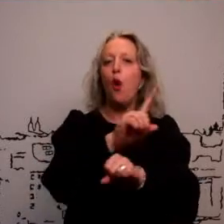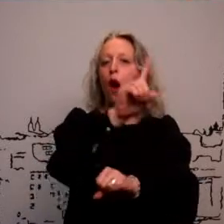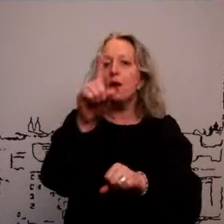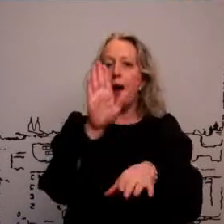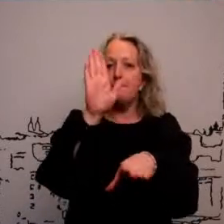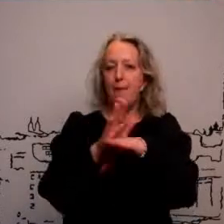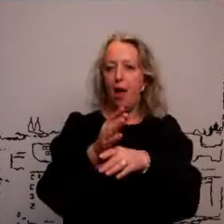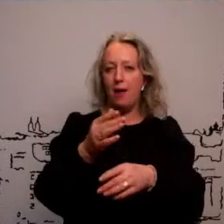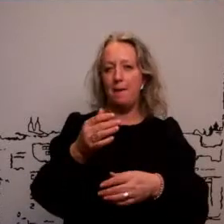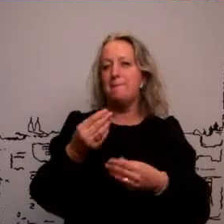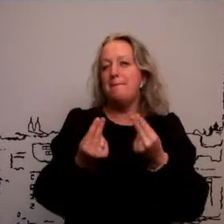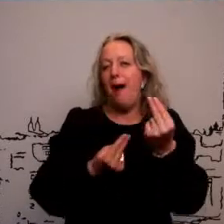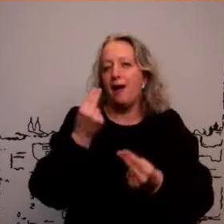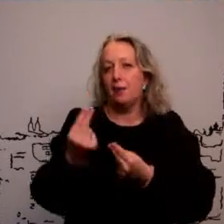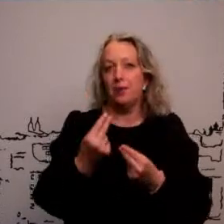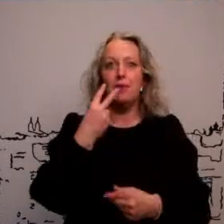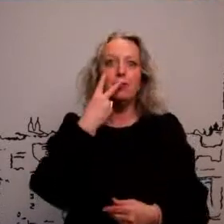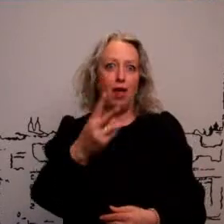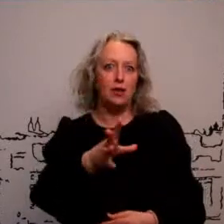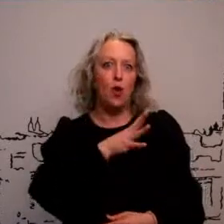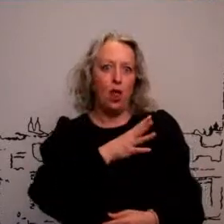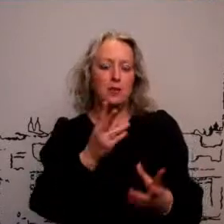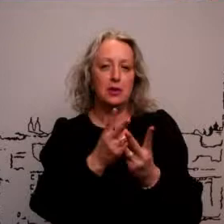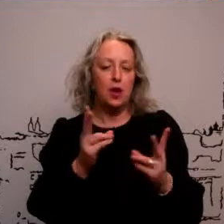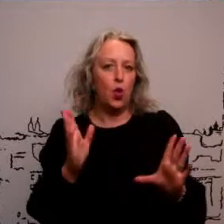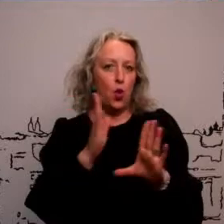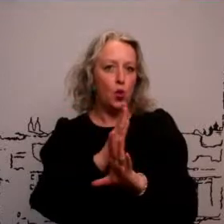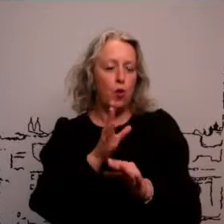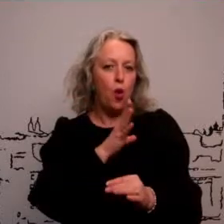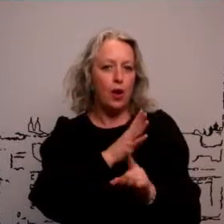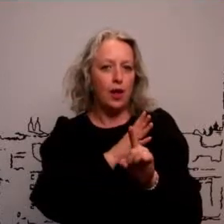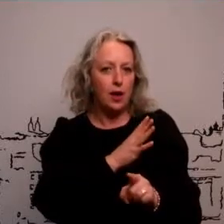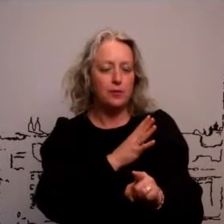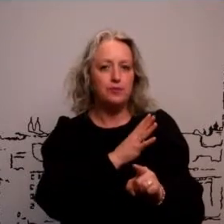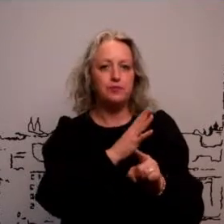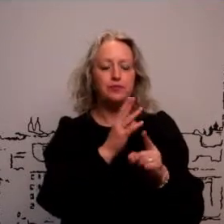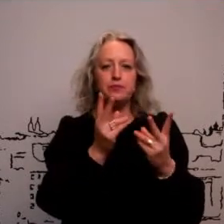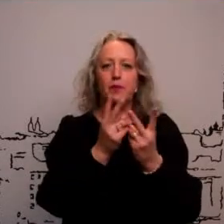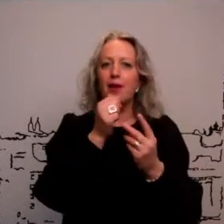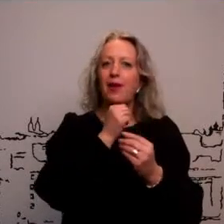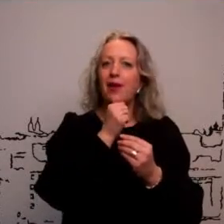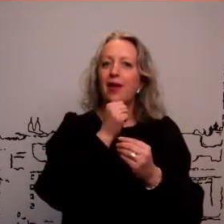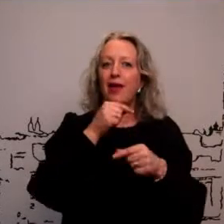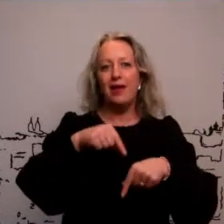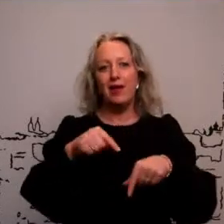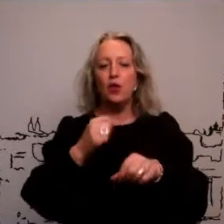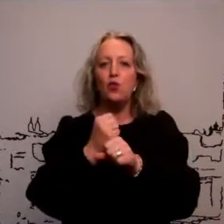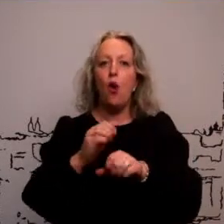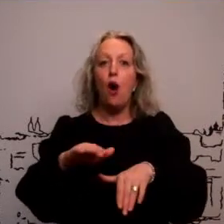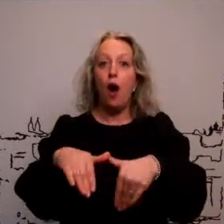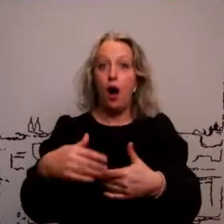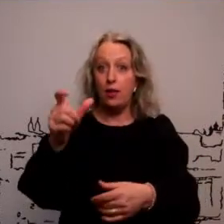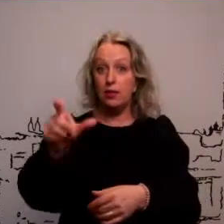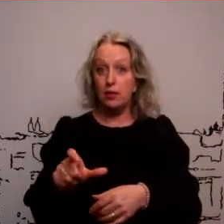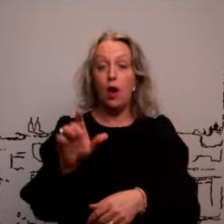mängimist, et oleme näinud selliseid juhtume, kus nii-öelda Eestis on tööandjal kohustus